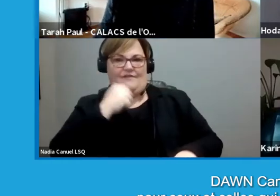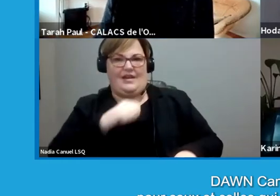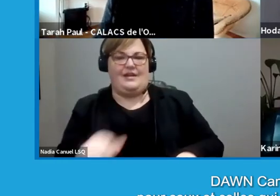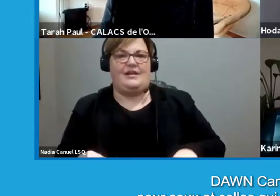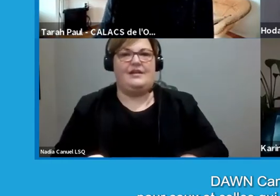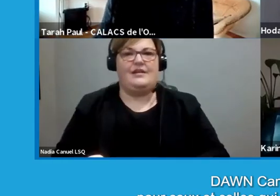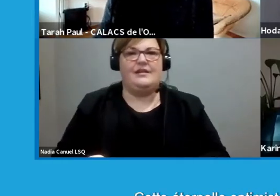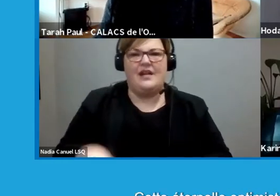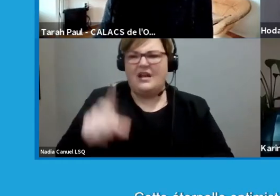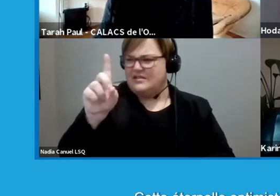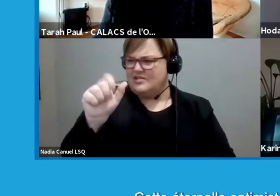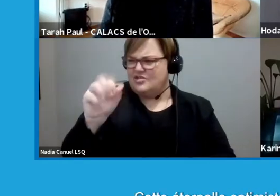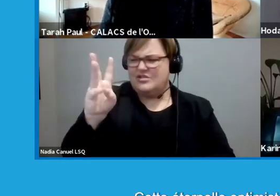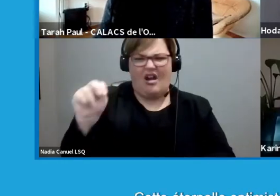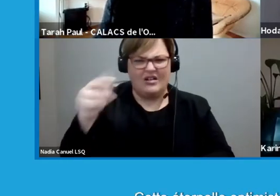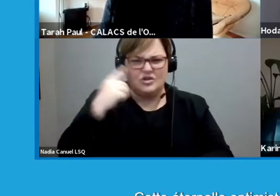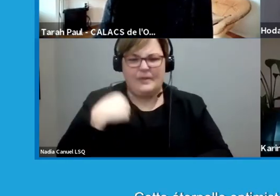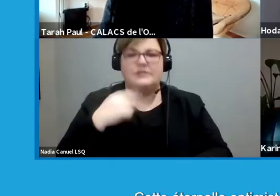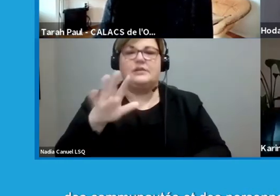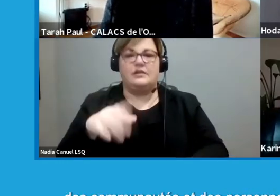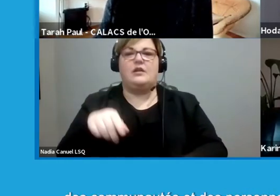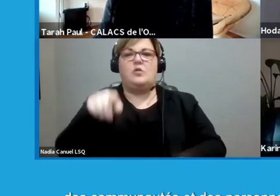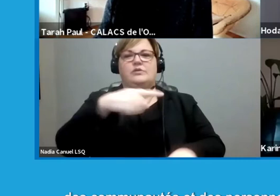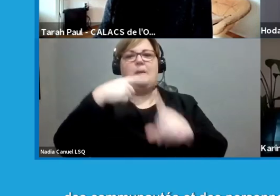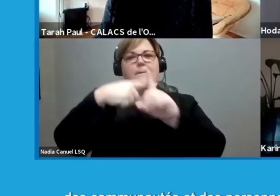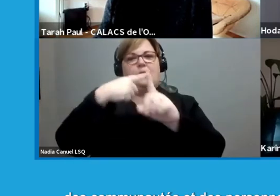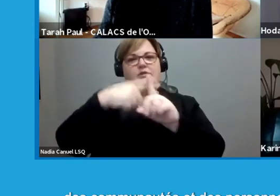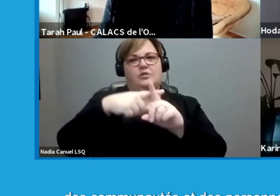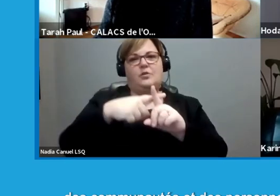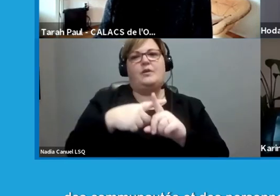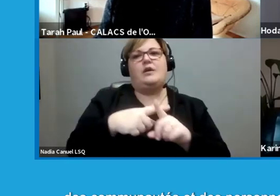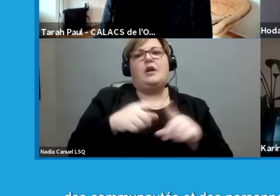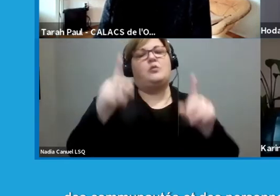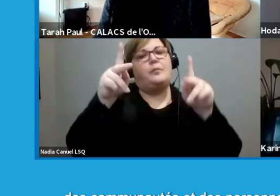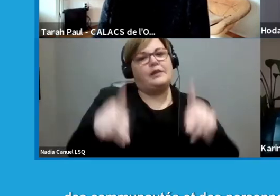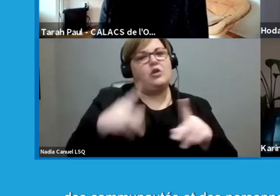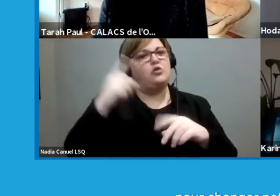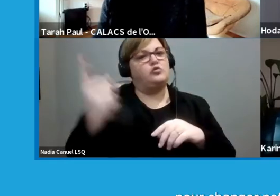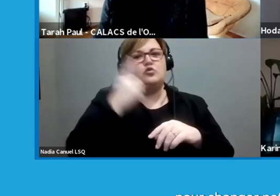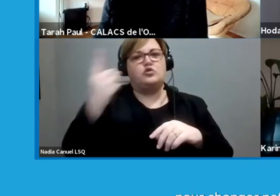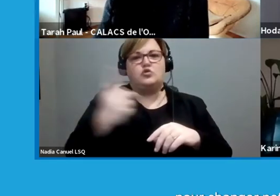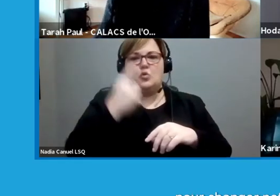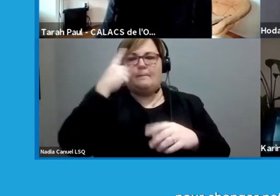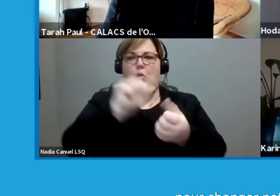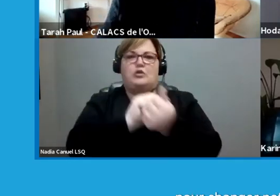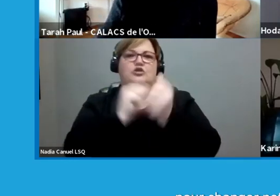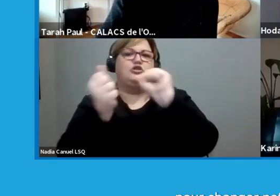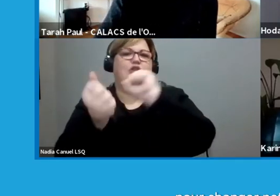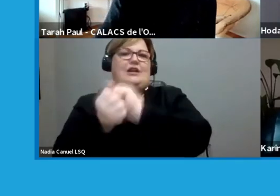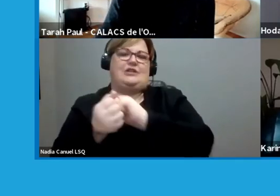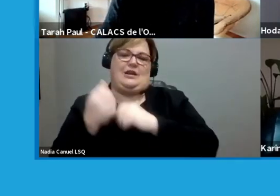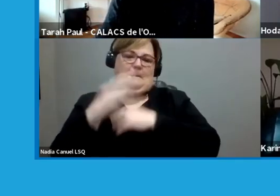ceux et celles qui ne savent pas, cet éternel optimiste croit au pouvoir des communautés et des personnes toujours mises à la marge pour changer notre